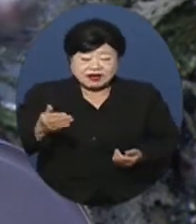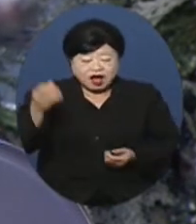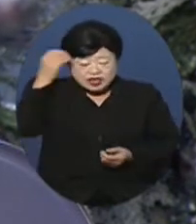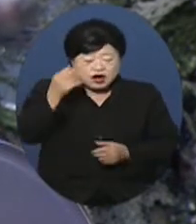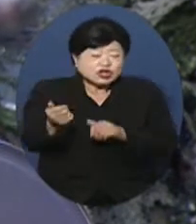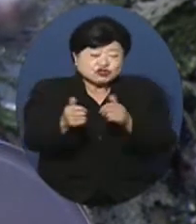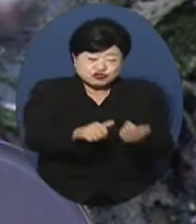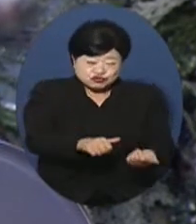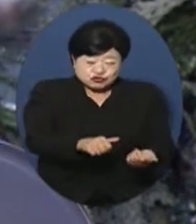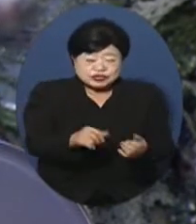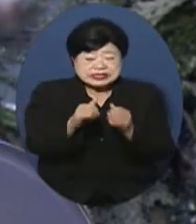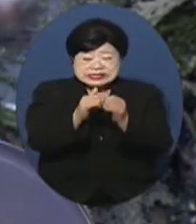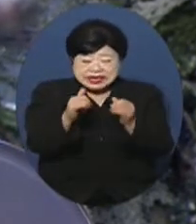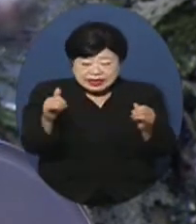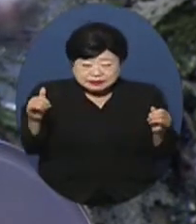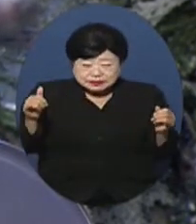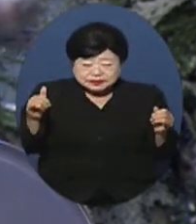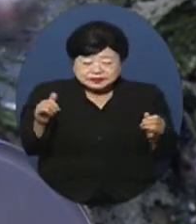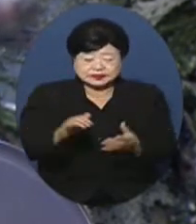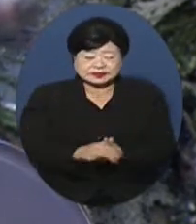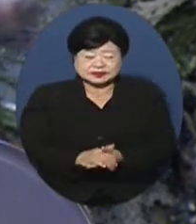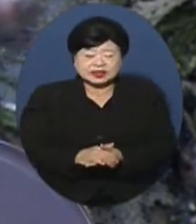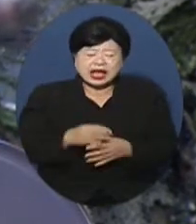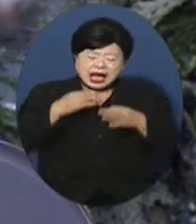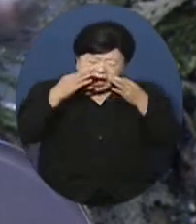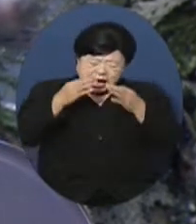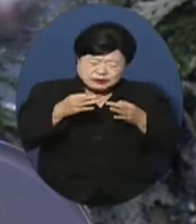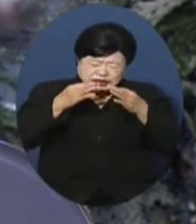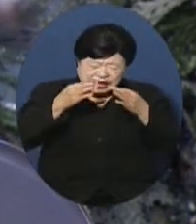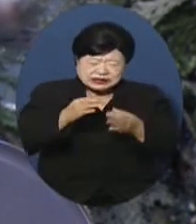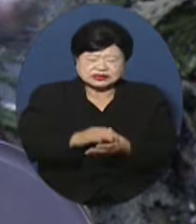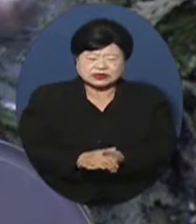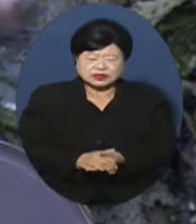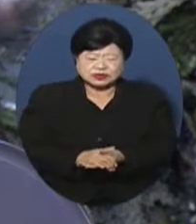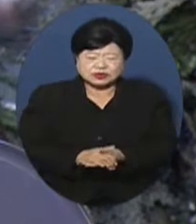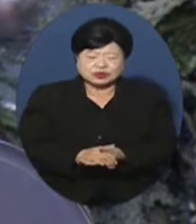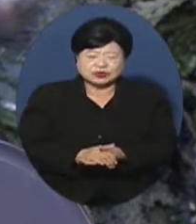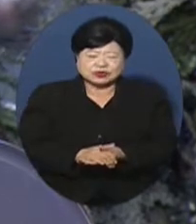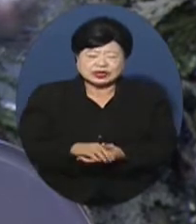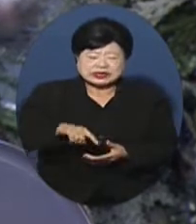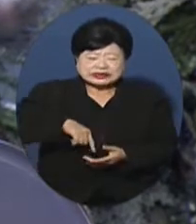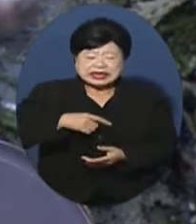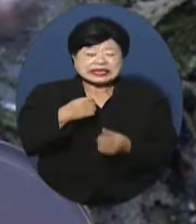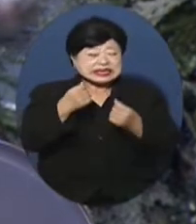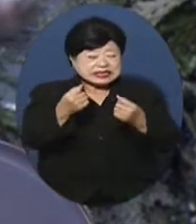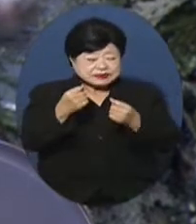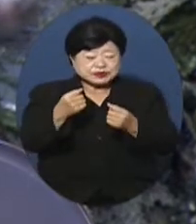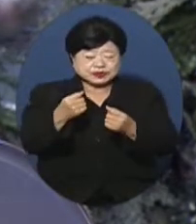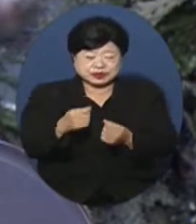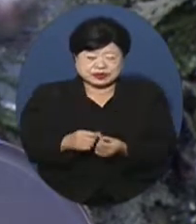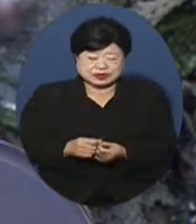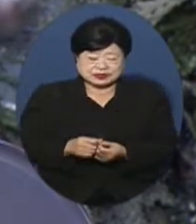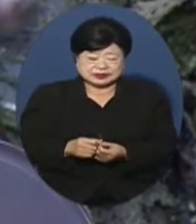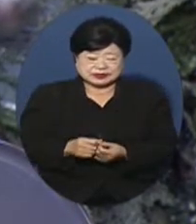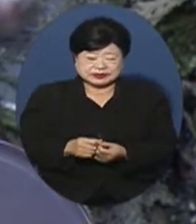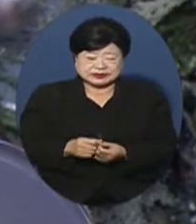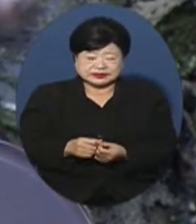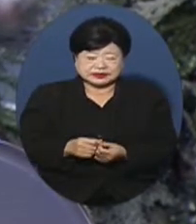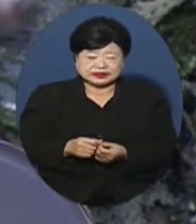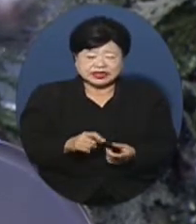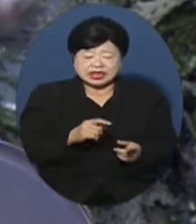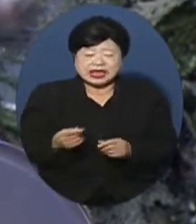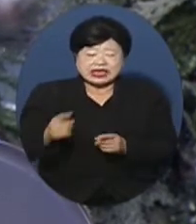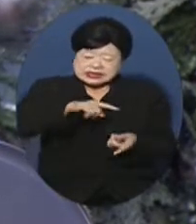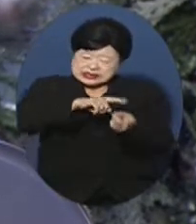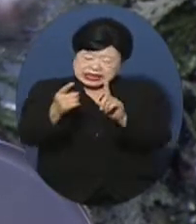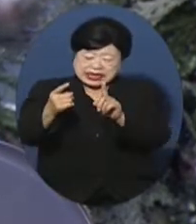축구 잉 양 아무리 l 수록 생애 인심을 차이 인심으로 확 살아날 수가